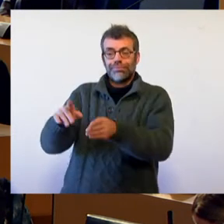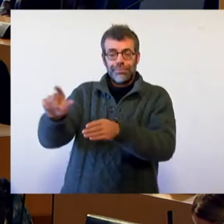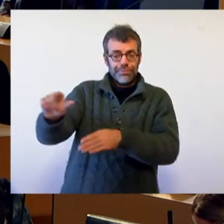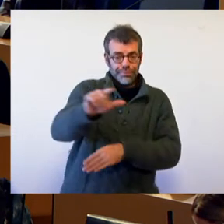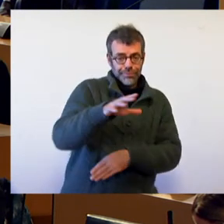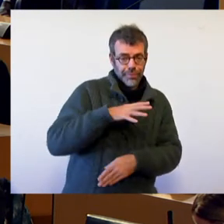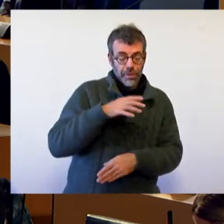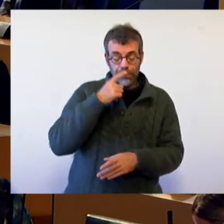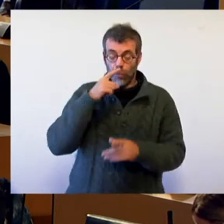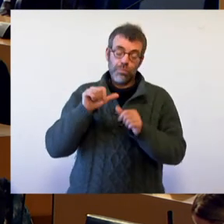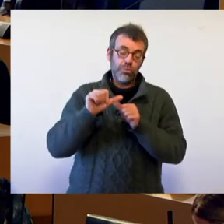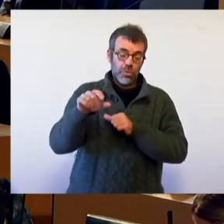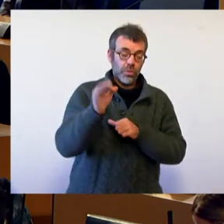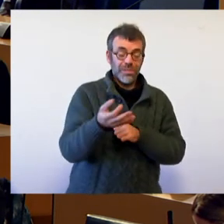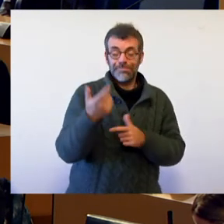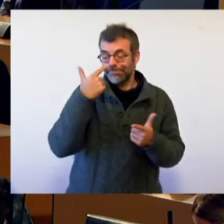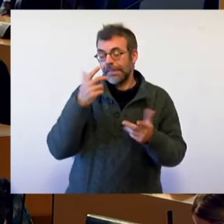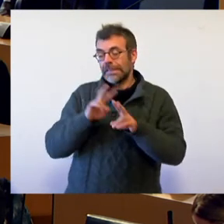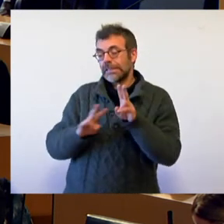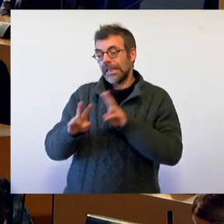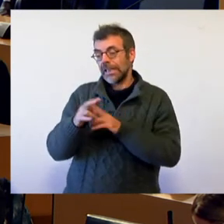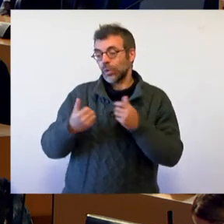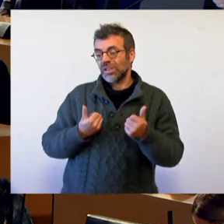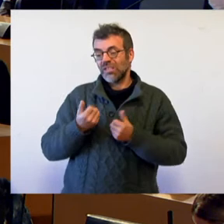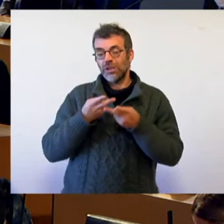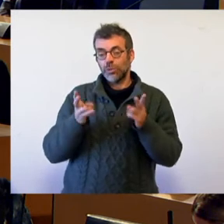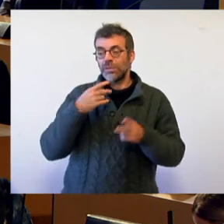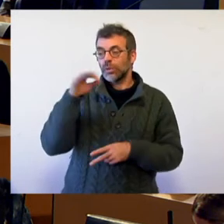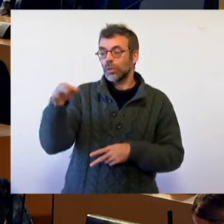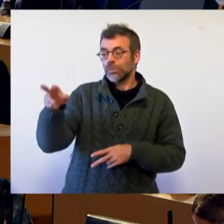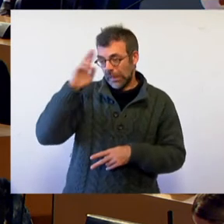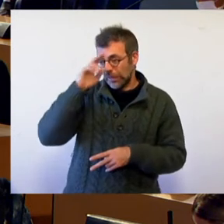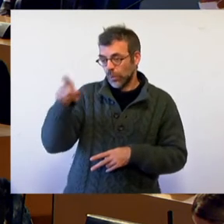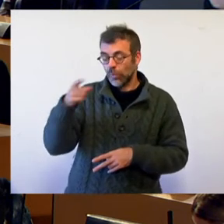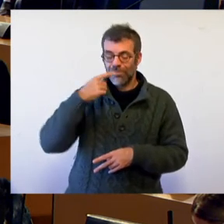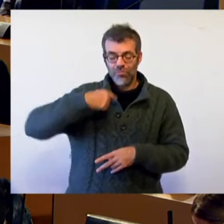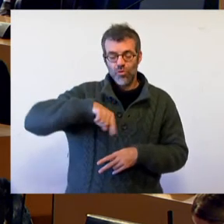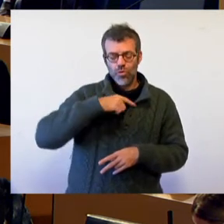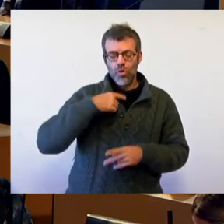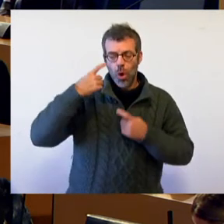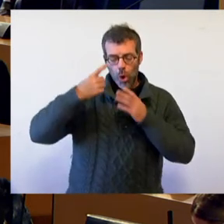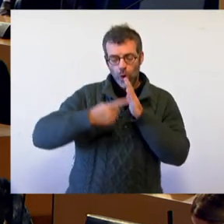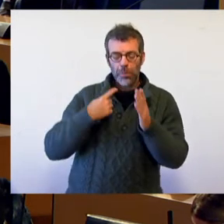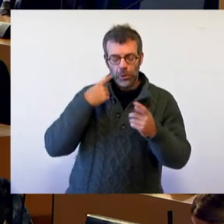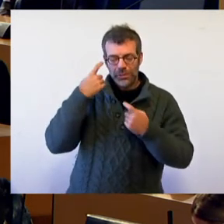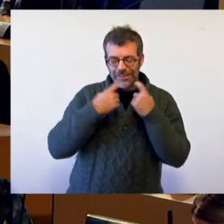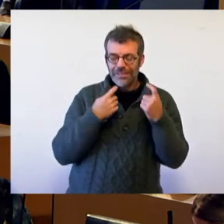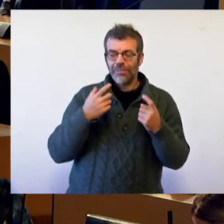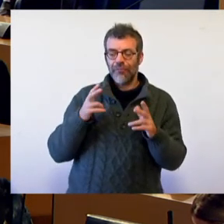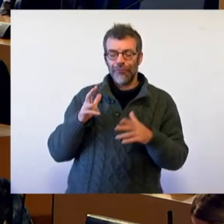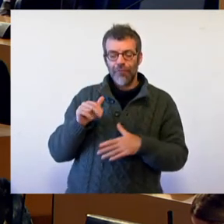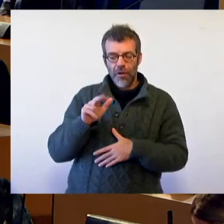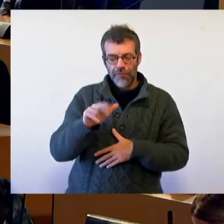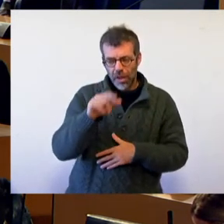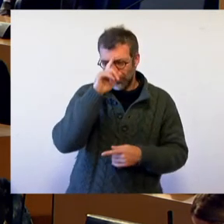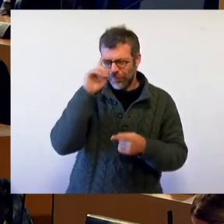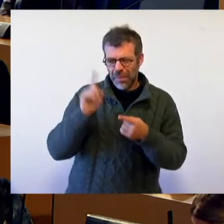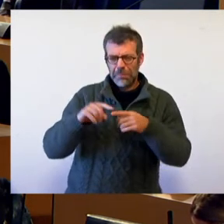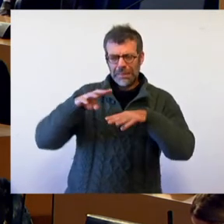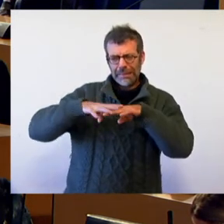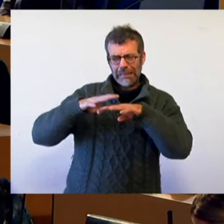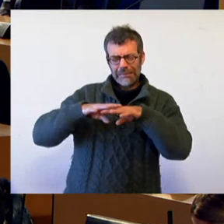publics. Donc vous avez parfaitement raison. Nous allons le réinterroger sur la question spécifique de ce